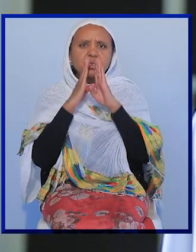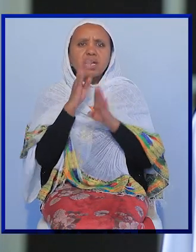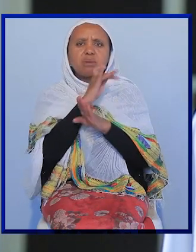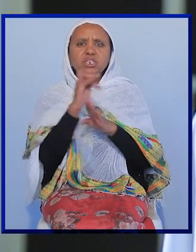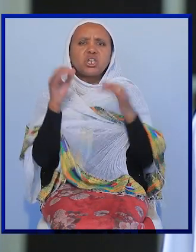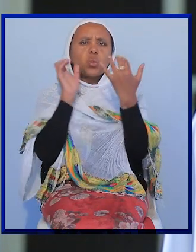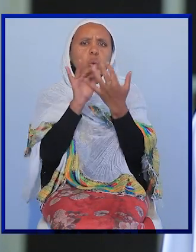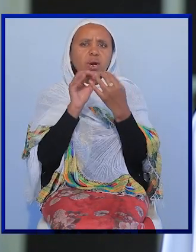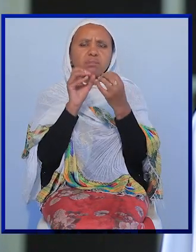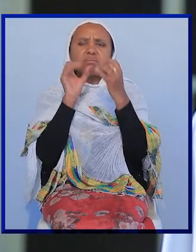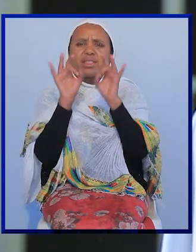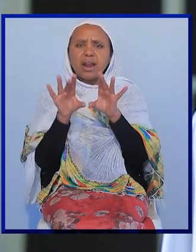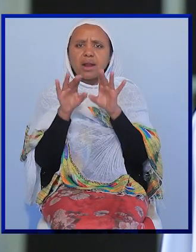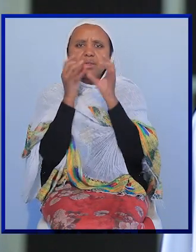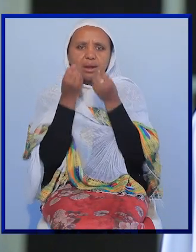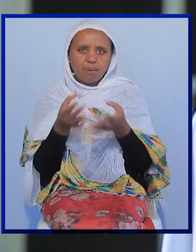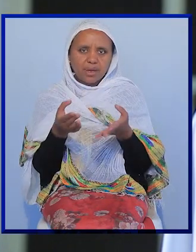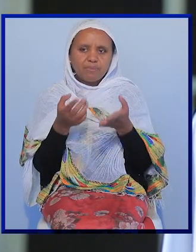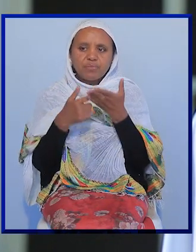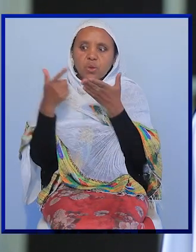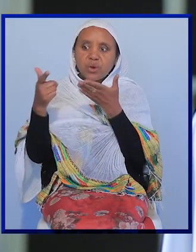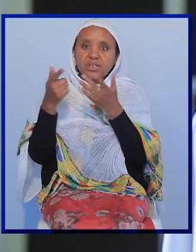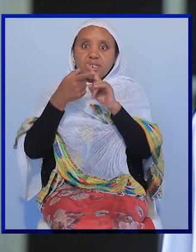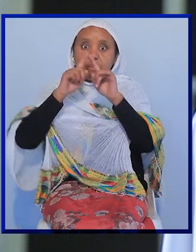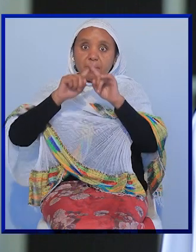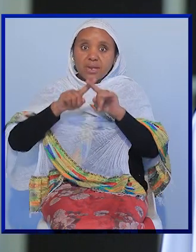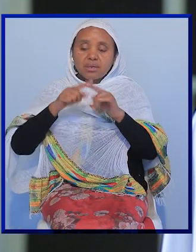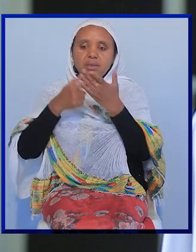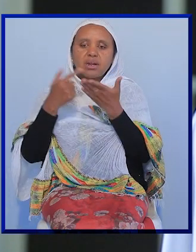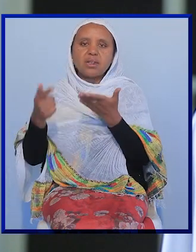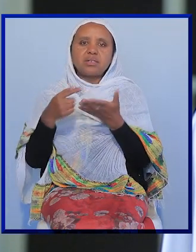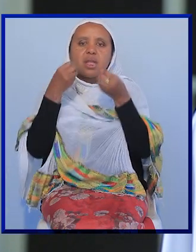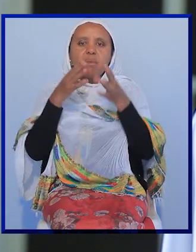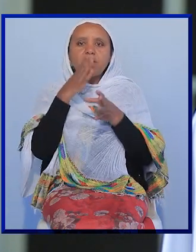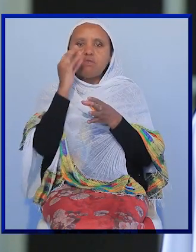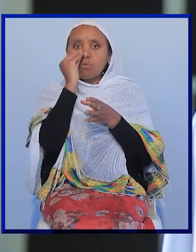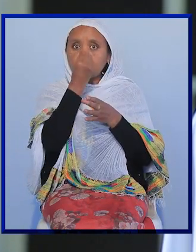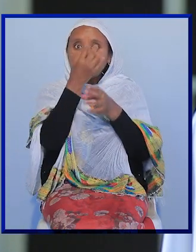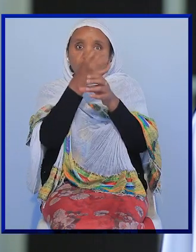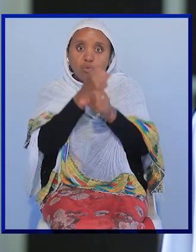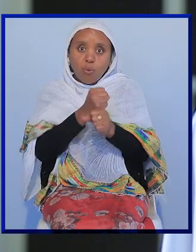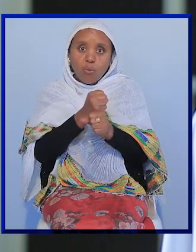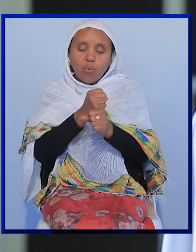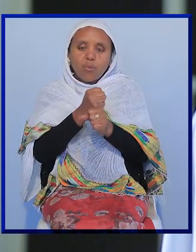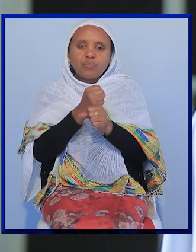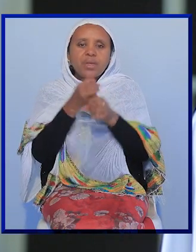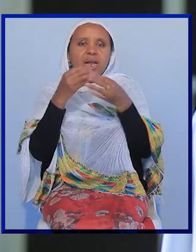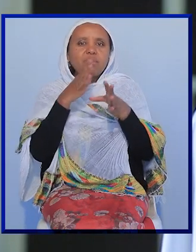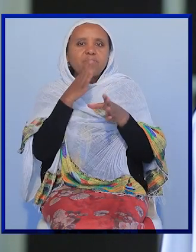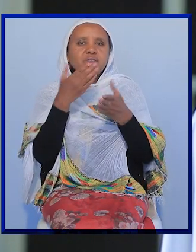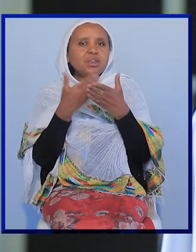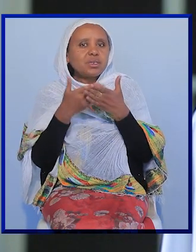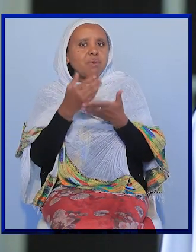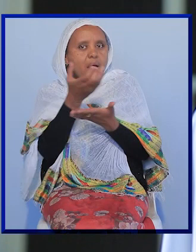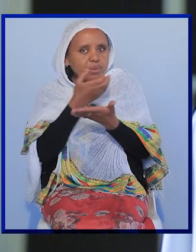እንጂ ጦርነት መጠላላቱ የሌለባት ወደዚያች ለመመለስ እነዚህን የማይረግፉ አበቦችን ይዞ አለመርገፍን ገንዘቡ